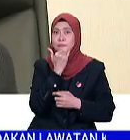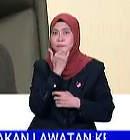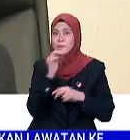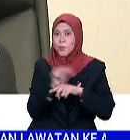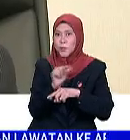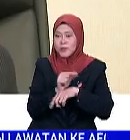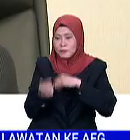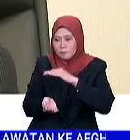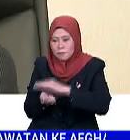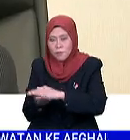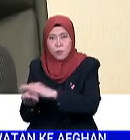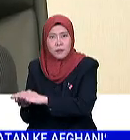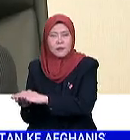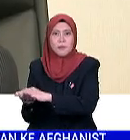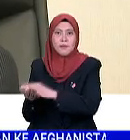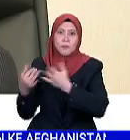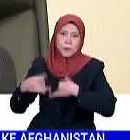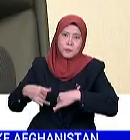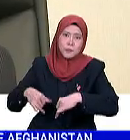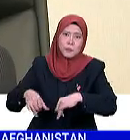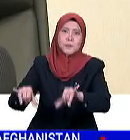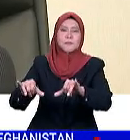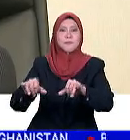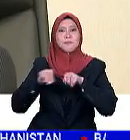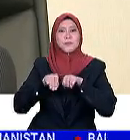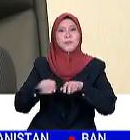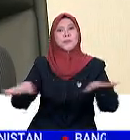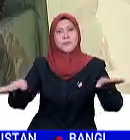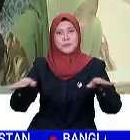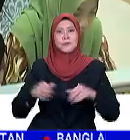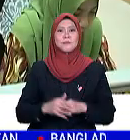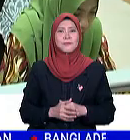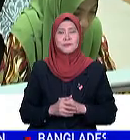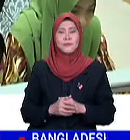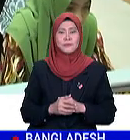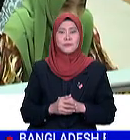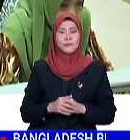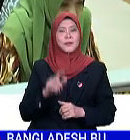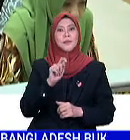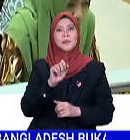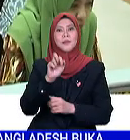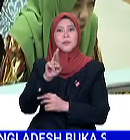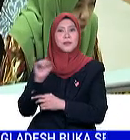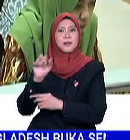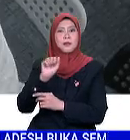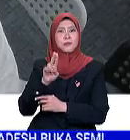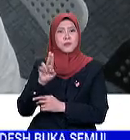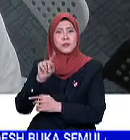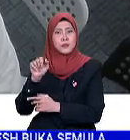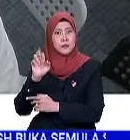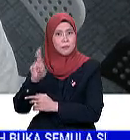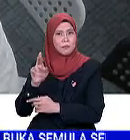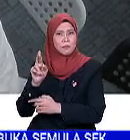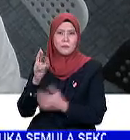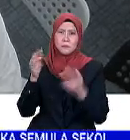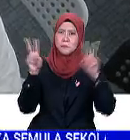rasuahnya dalam gunak kuasa ni memang terus menular Tan Sri Abu zahar berkata isu integriti